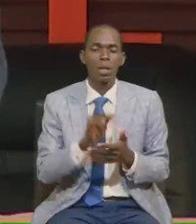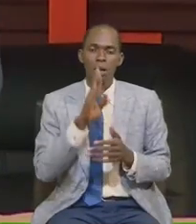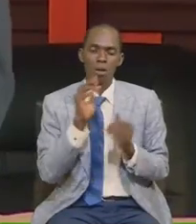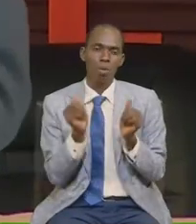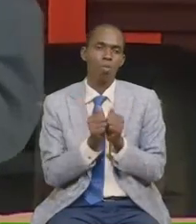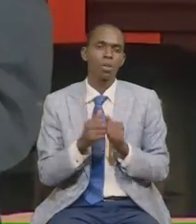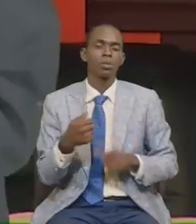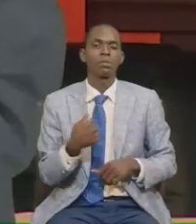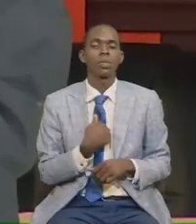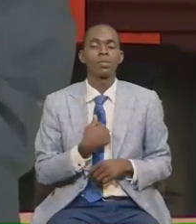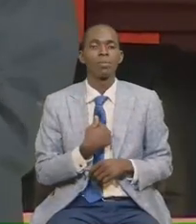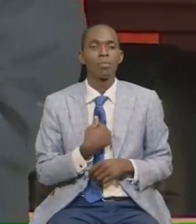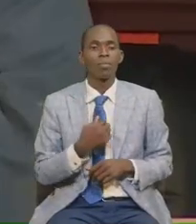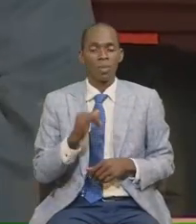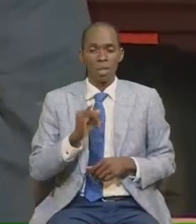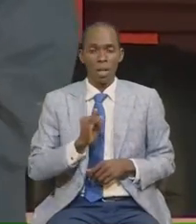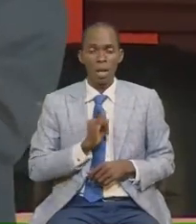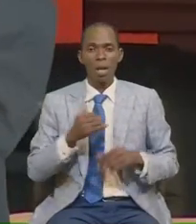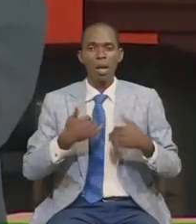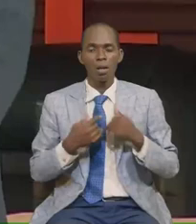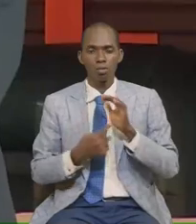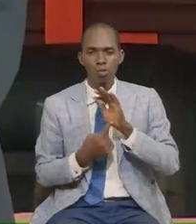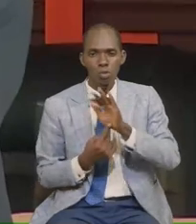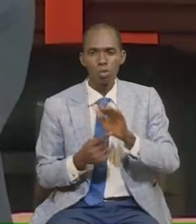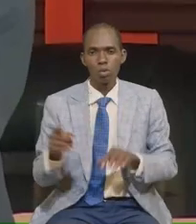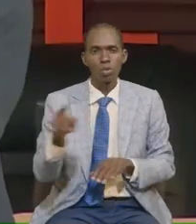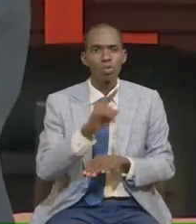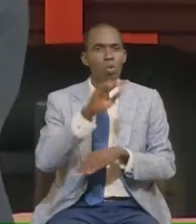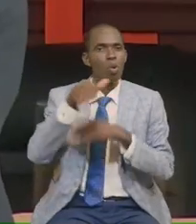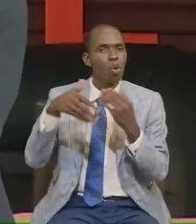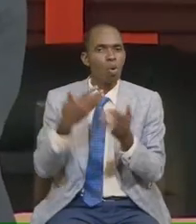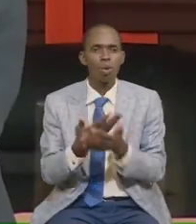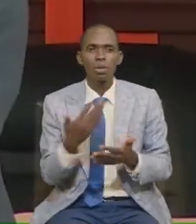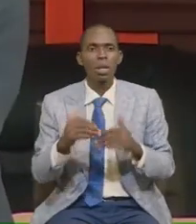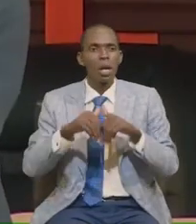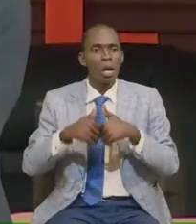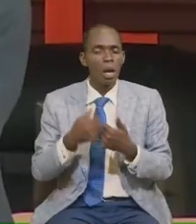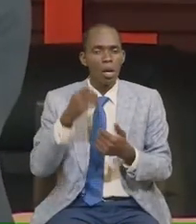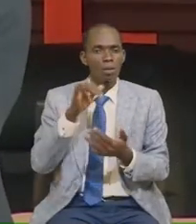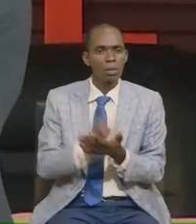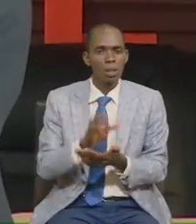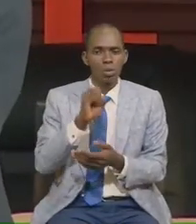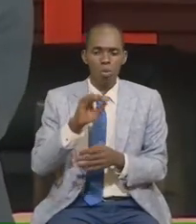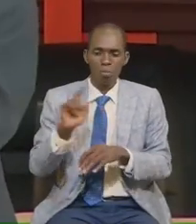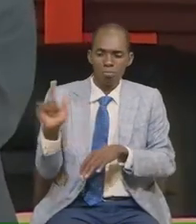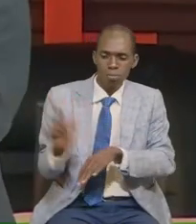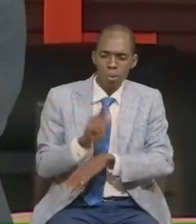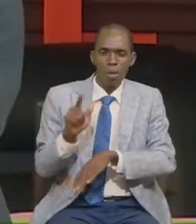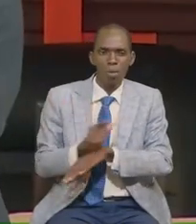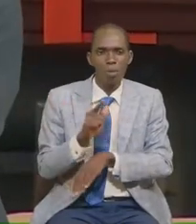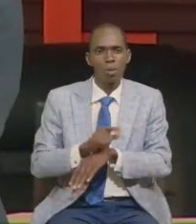ai montré de toute manière que c'est en travaillant ainsi qu'il faut soutenir les